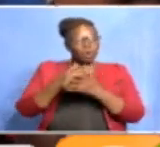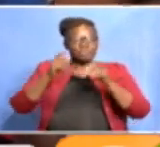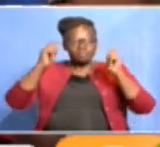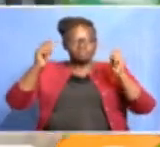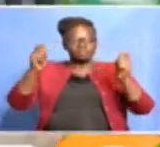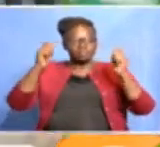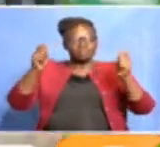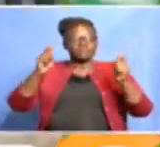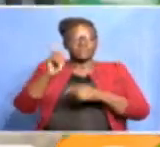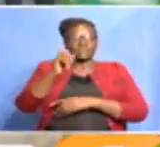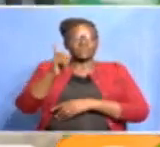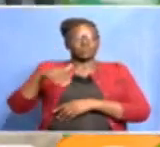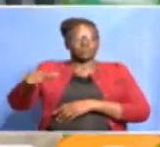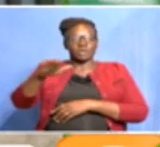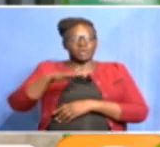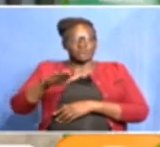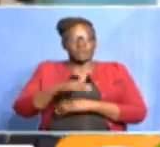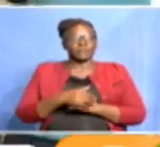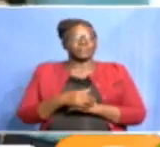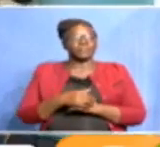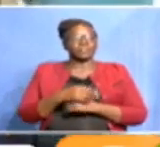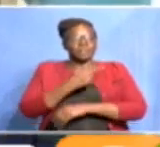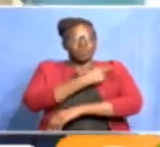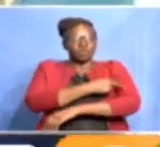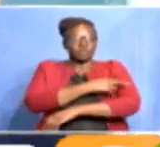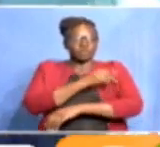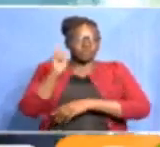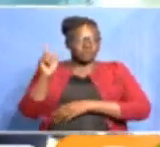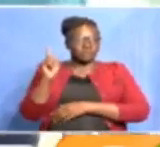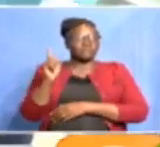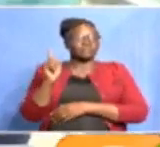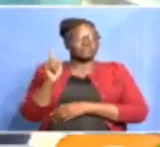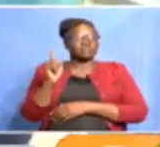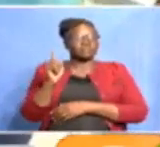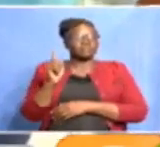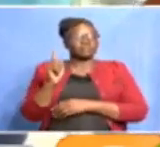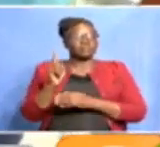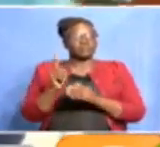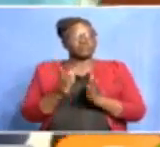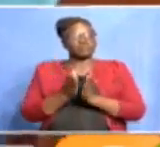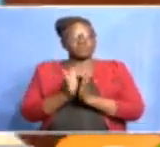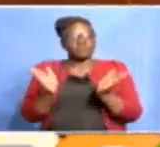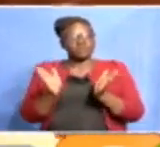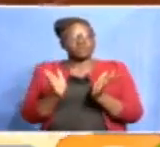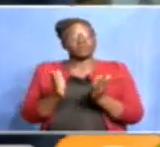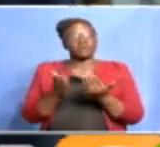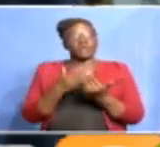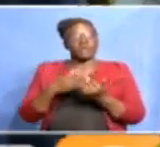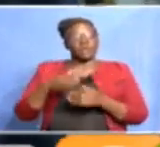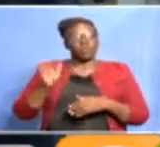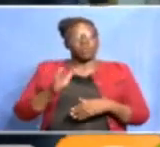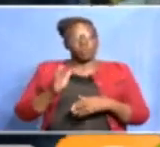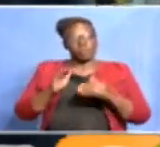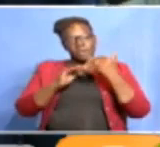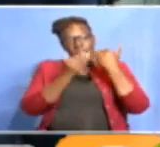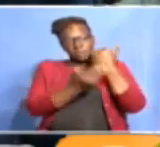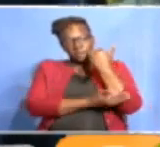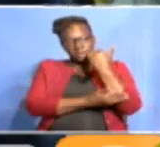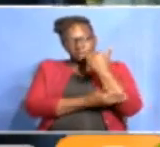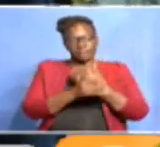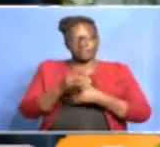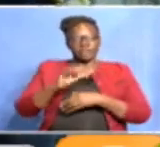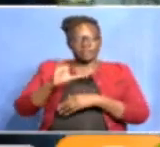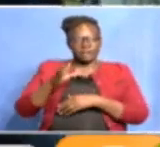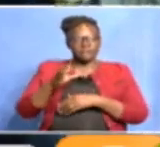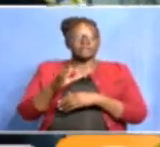Nairobi. Hospitali ya Pumwani ambayo ni ya rufaa katika kutoa huduma kwa kina mama wajawazito nchini ikikumbwa